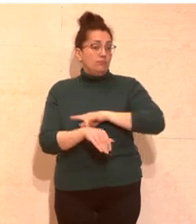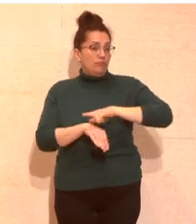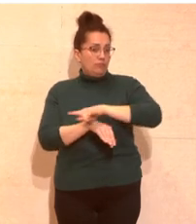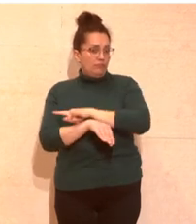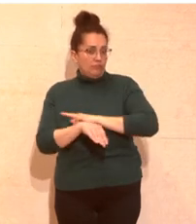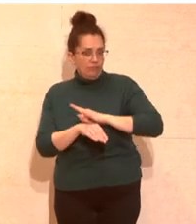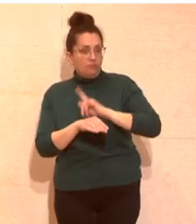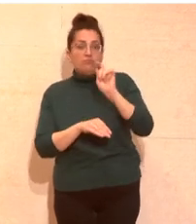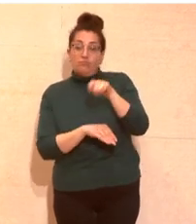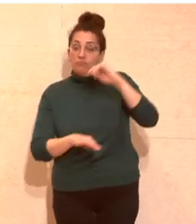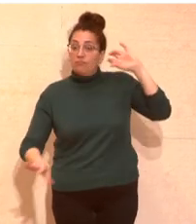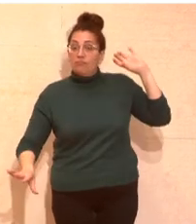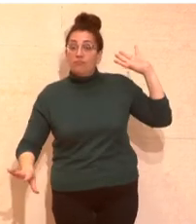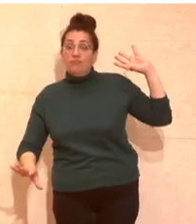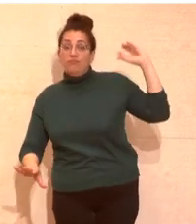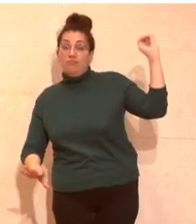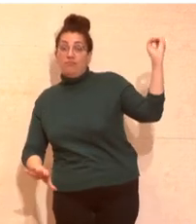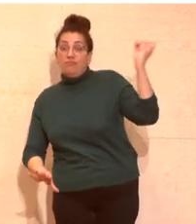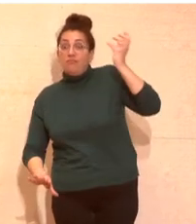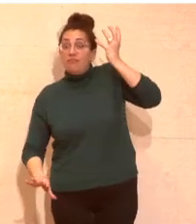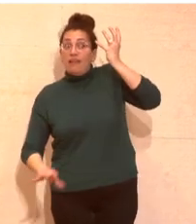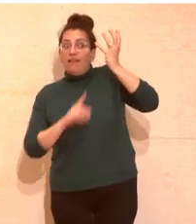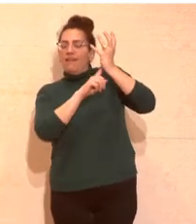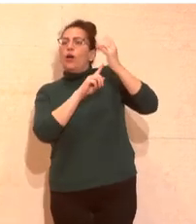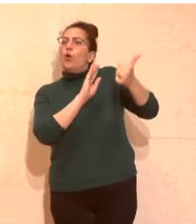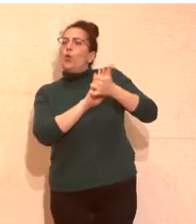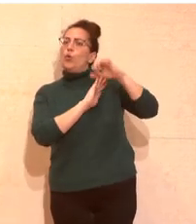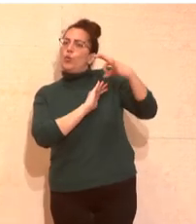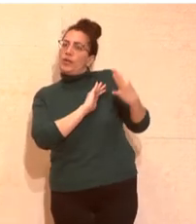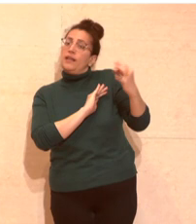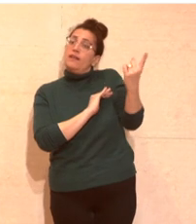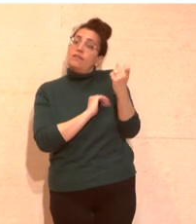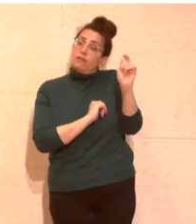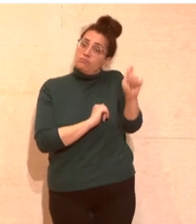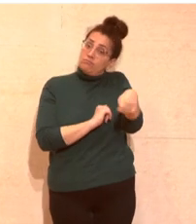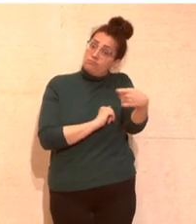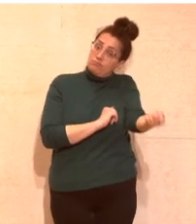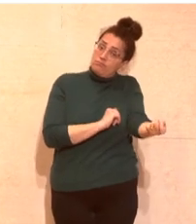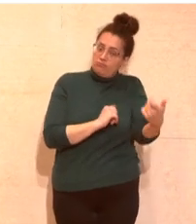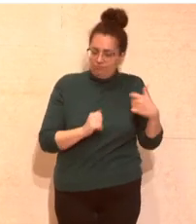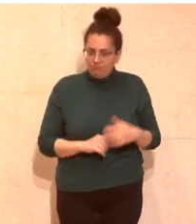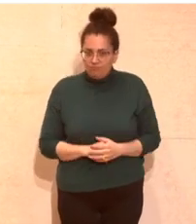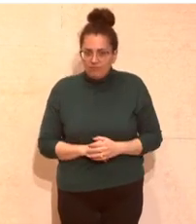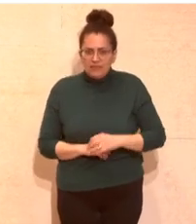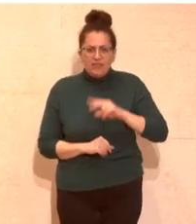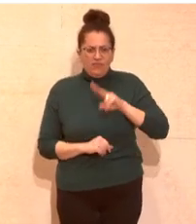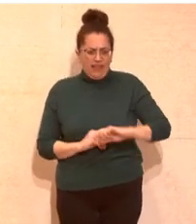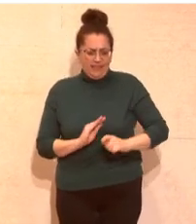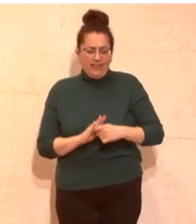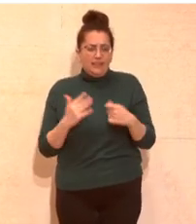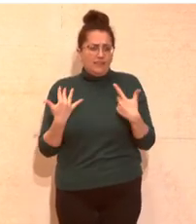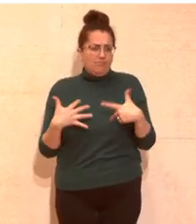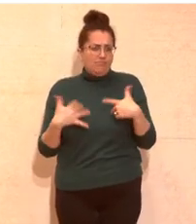la lumière qui va être très importante pour nous, la lumière naturelle, et ça c'est connu depuis le XVIIIe